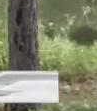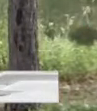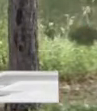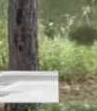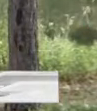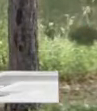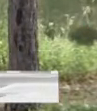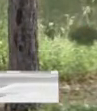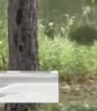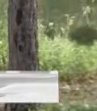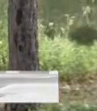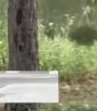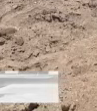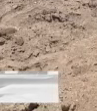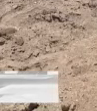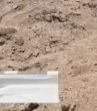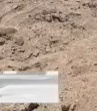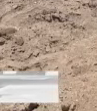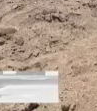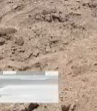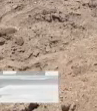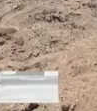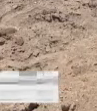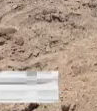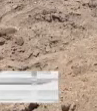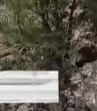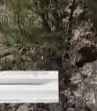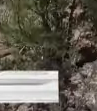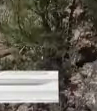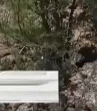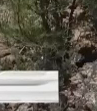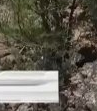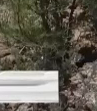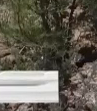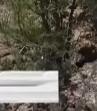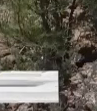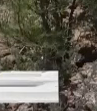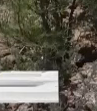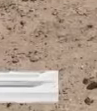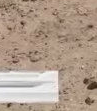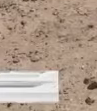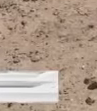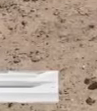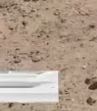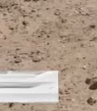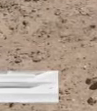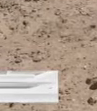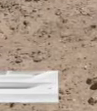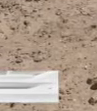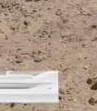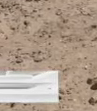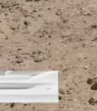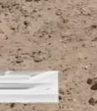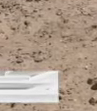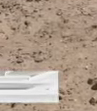Павлодар облысында кәсіпкерлер жалғалған жерін жаппай қазып жатыр. Тереңдігі 2 метрден асатын шұңқырға мал түсіп өлген. Қардың бәрі еріп кеткеннен